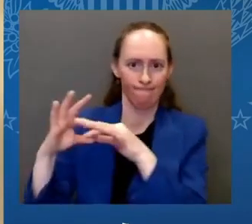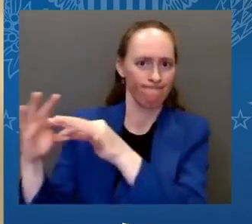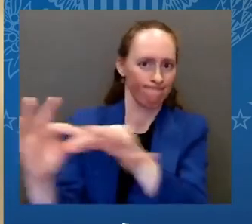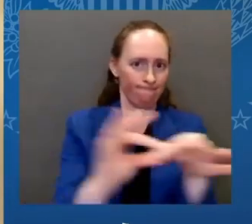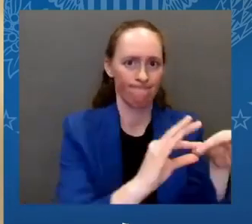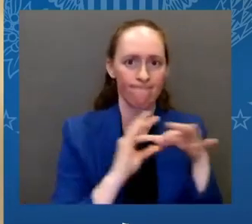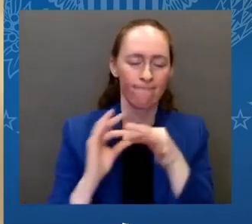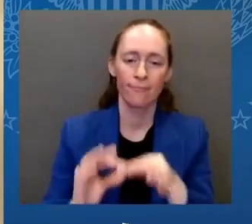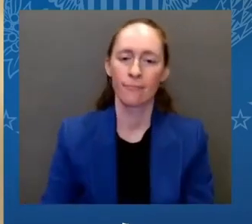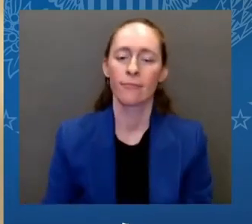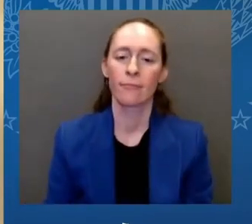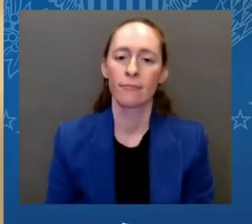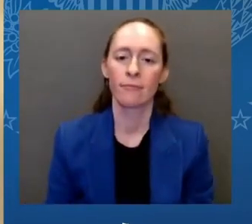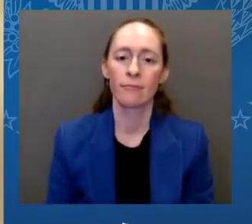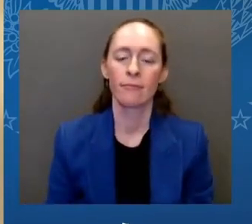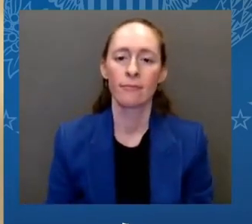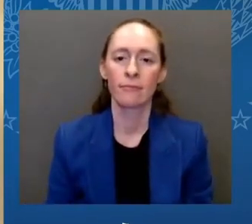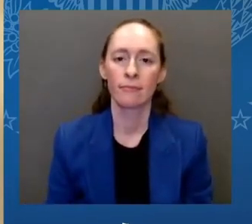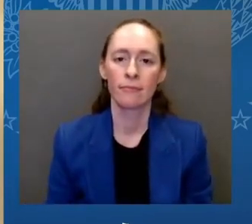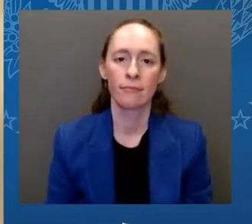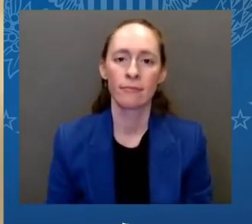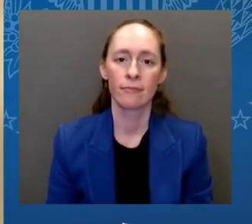практично переозброїмо Україну